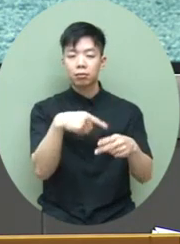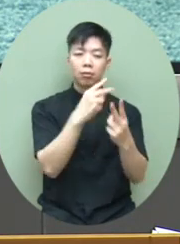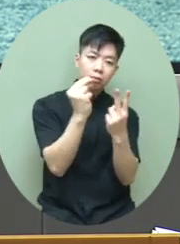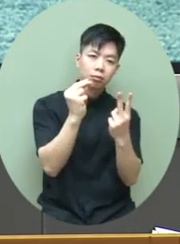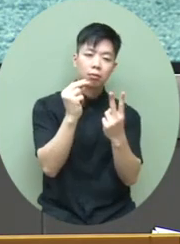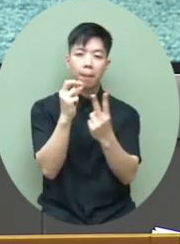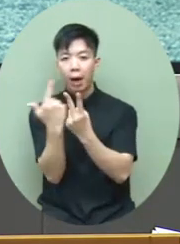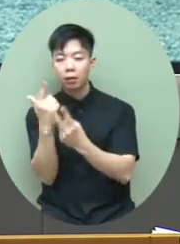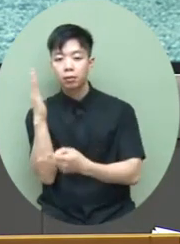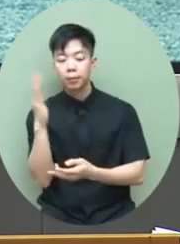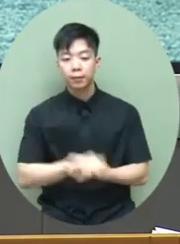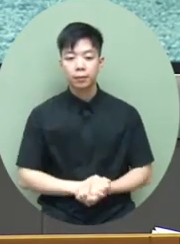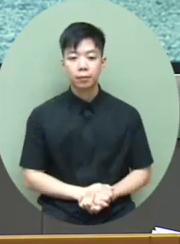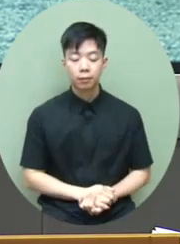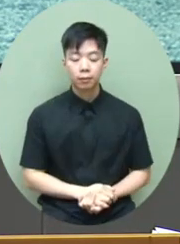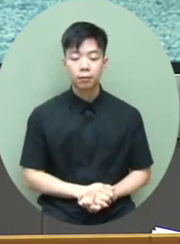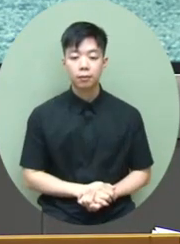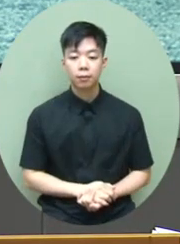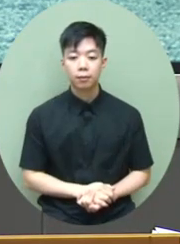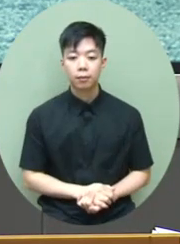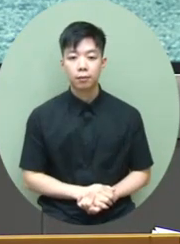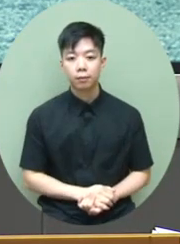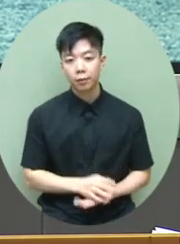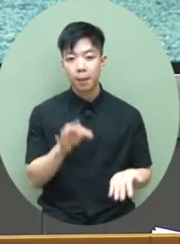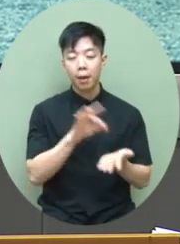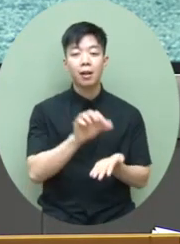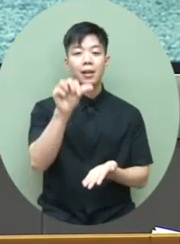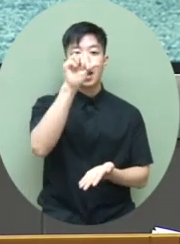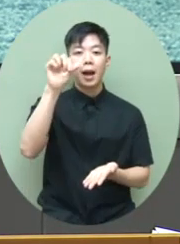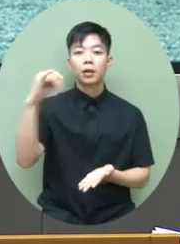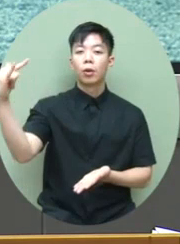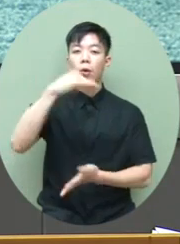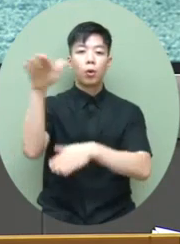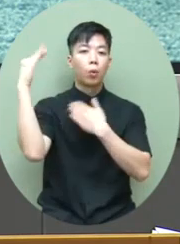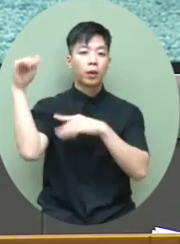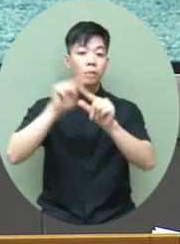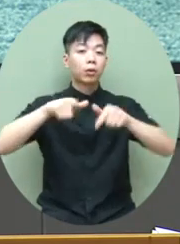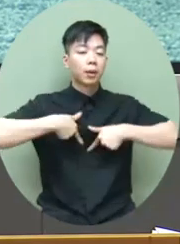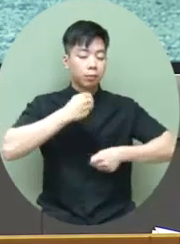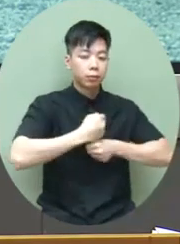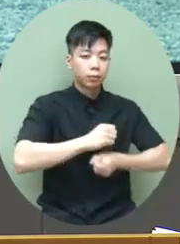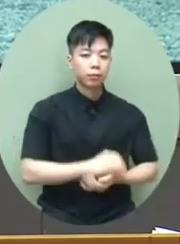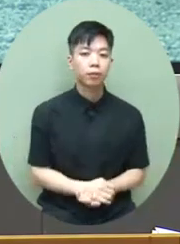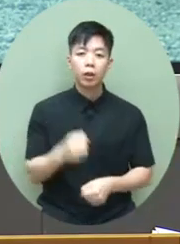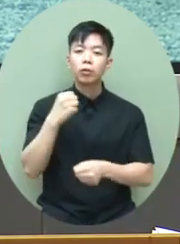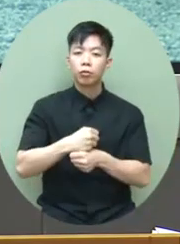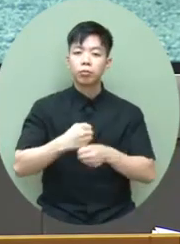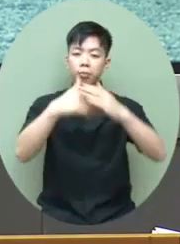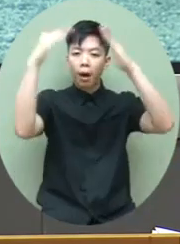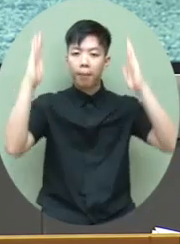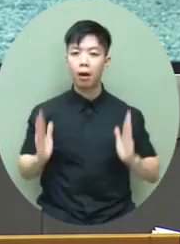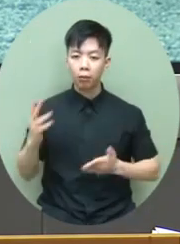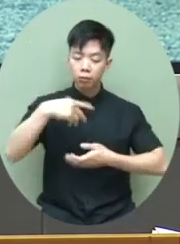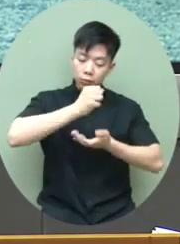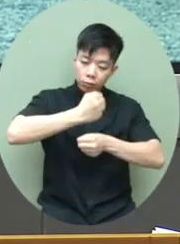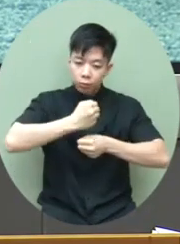樣咯。佢就係喺呢個亞洲空運中心工作噶啦，主要都喺辦公室工作，但有時都會落去停